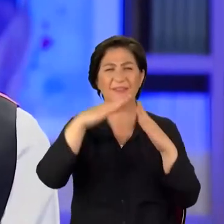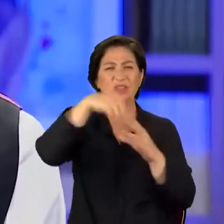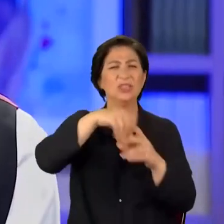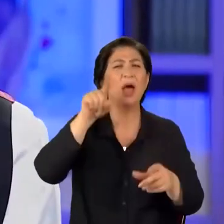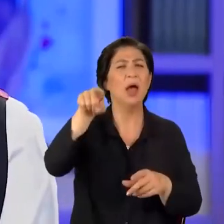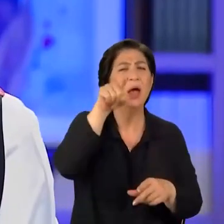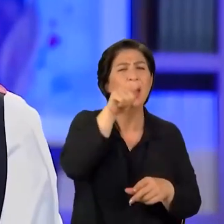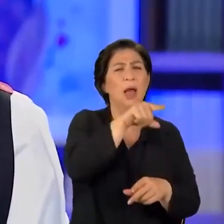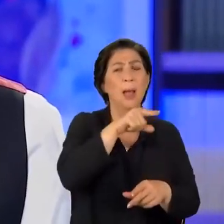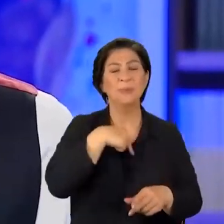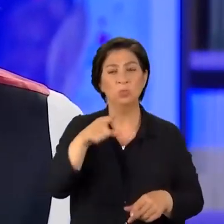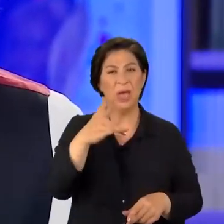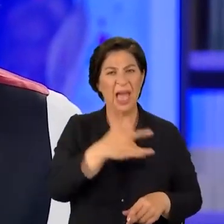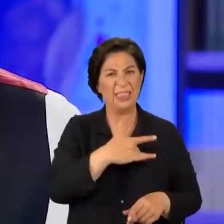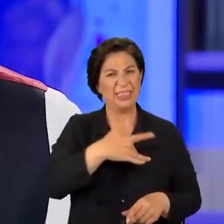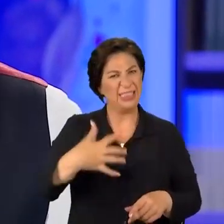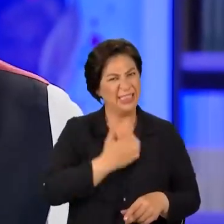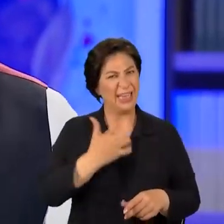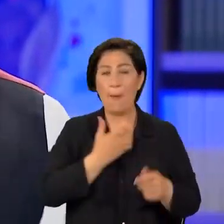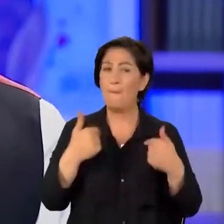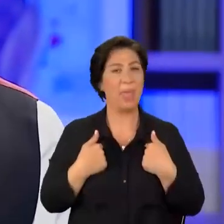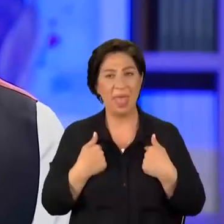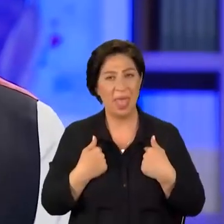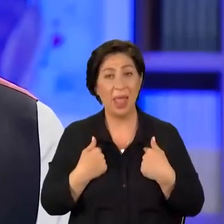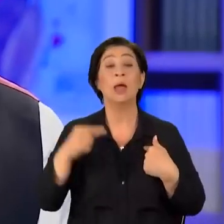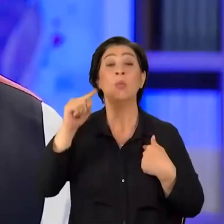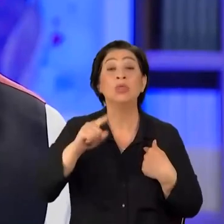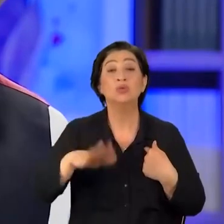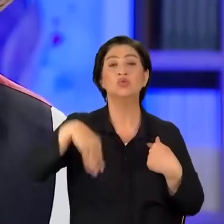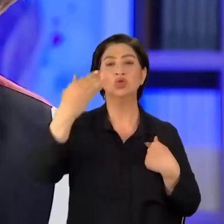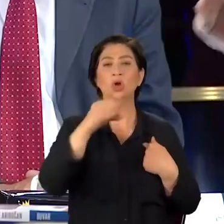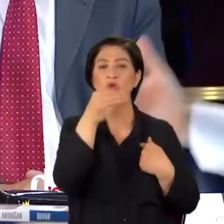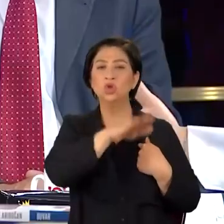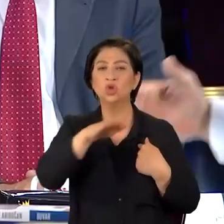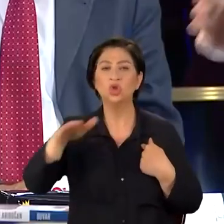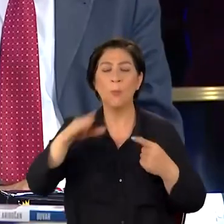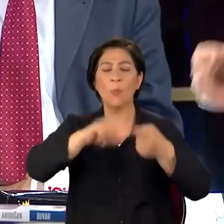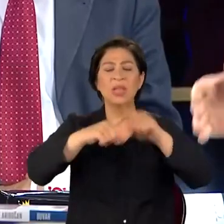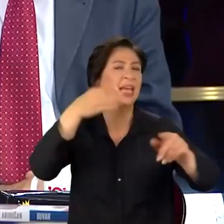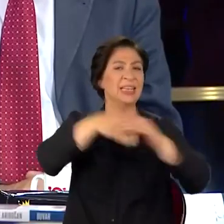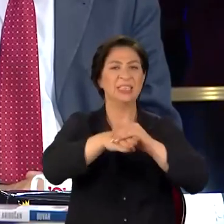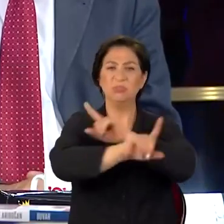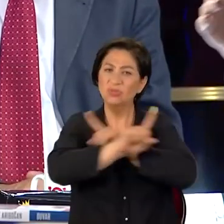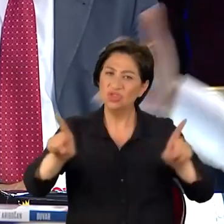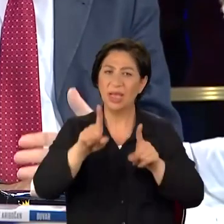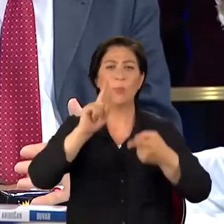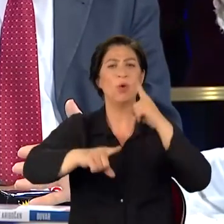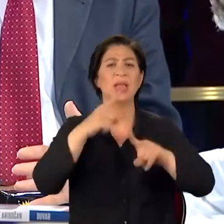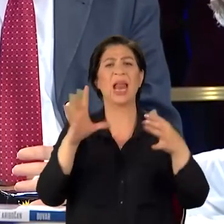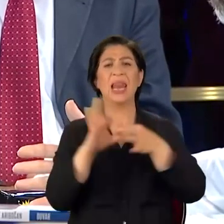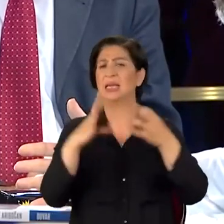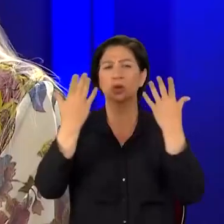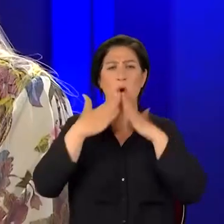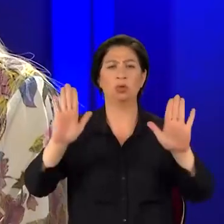varıldı. Biz bunun acısını çektik. Bundan sonra çocuklarımız siyasete girmeyecek, siyasetle